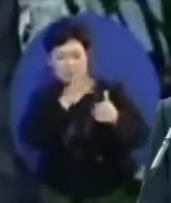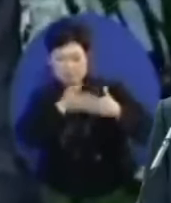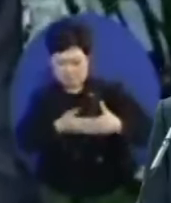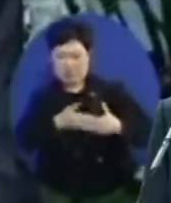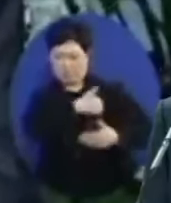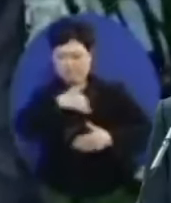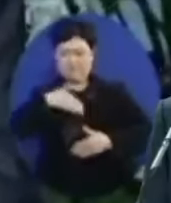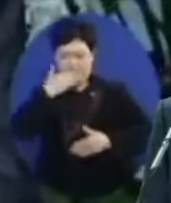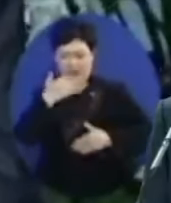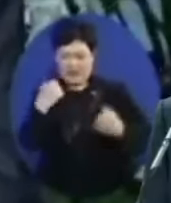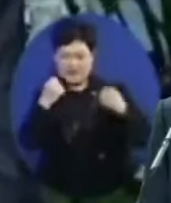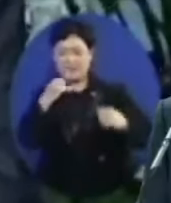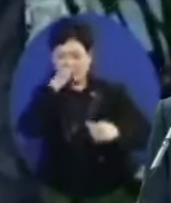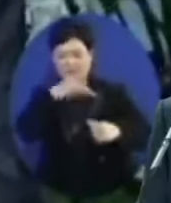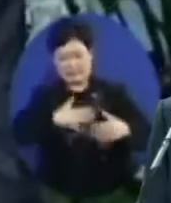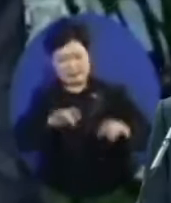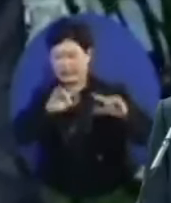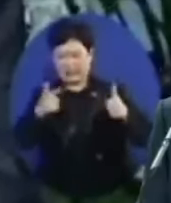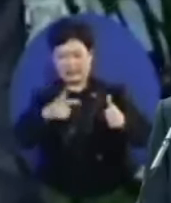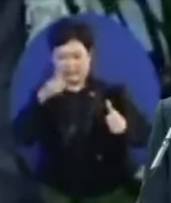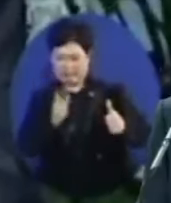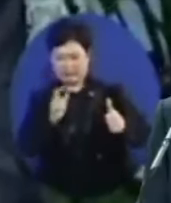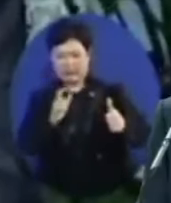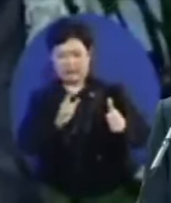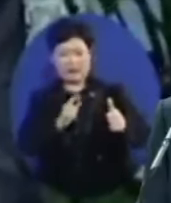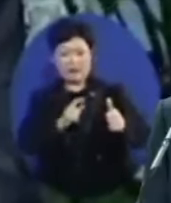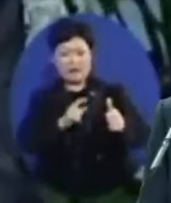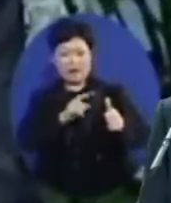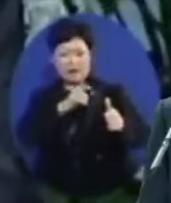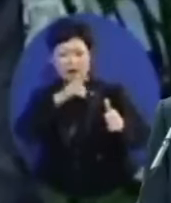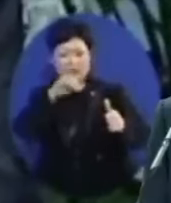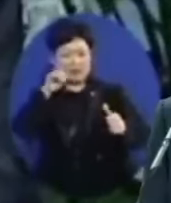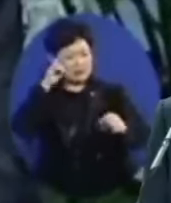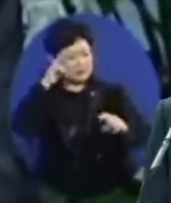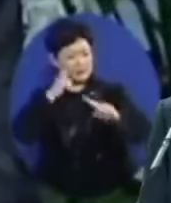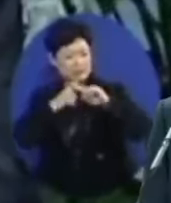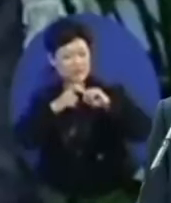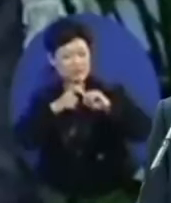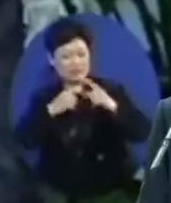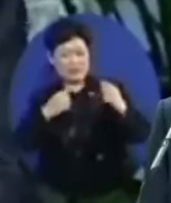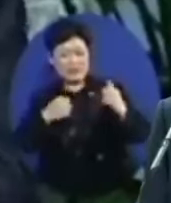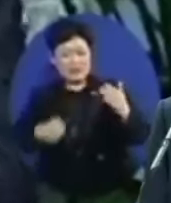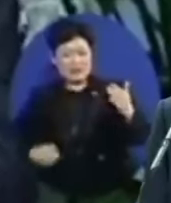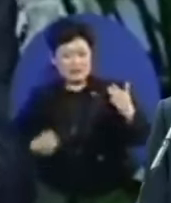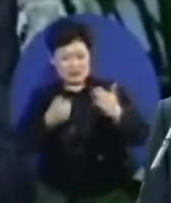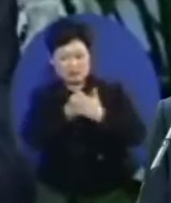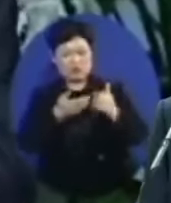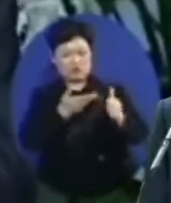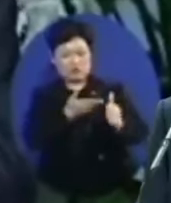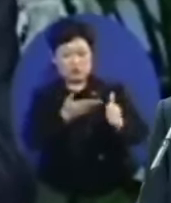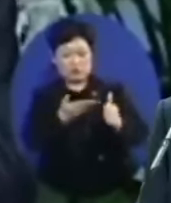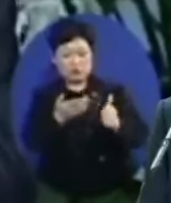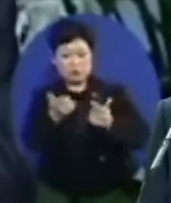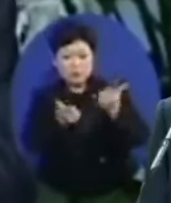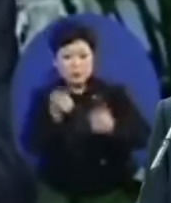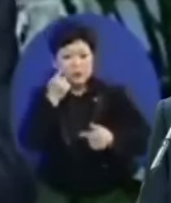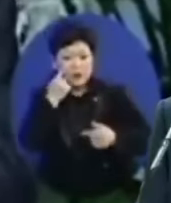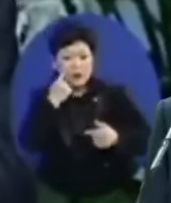있다. 힘 있다. 약하지 않다. 튼튼하다. 이렇게 긍정적으로 용기를 주고 측정을 하니까